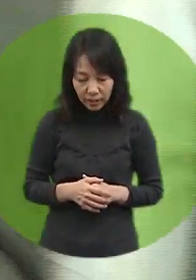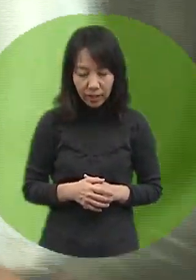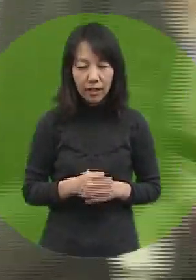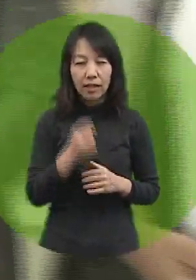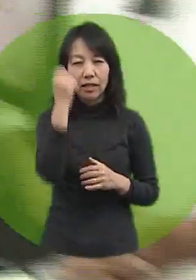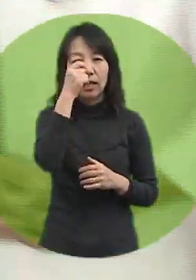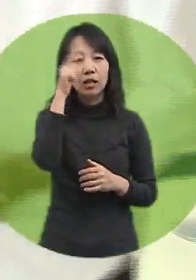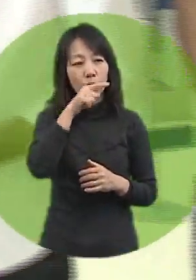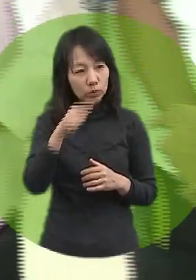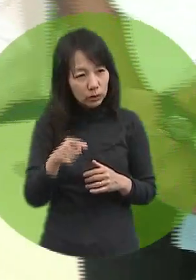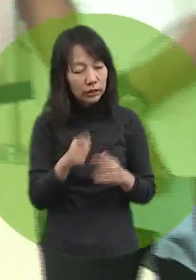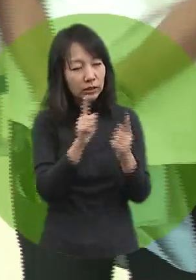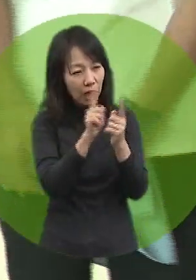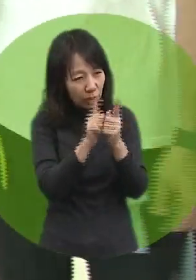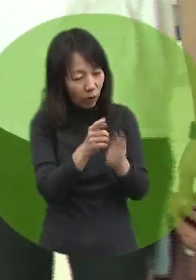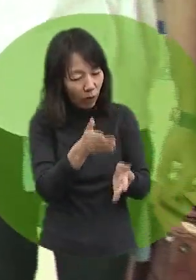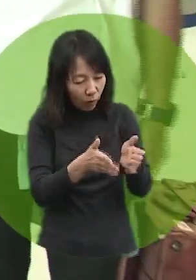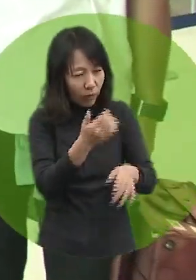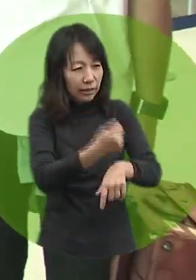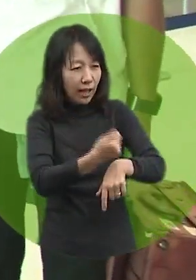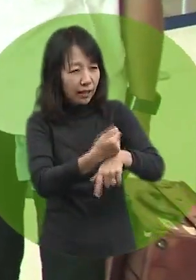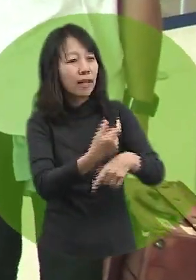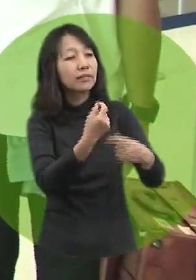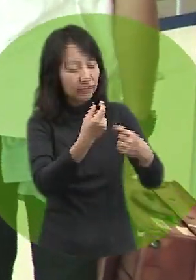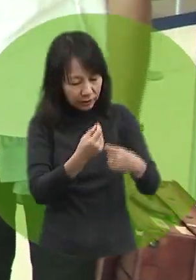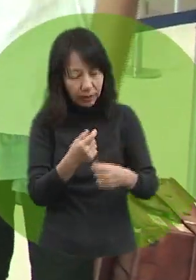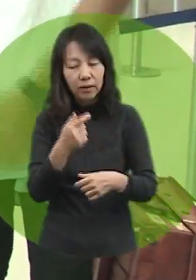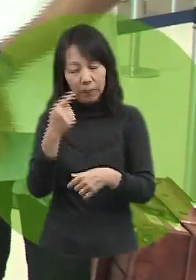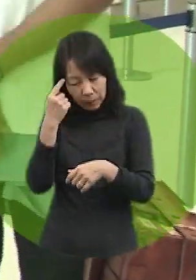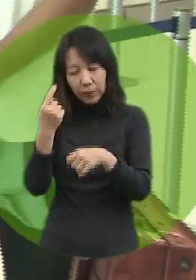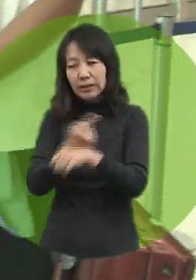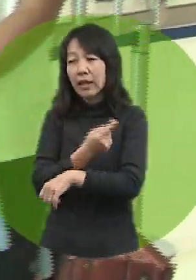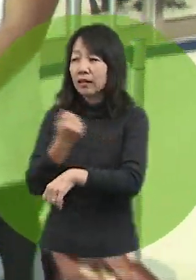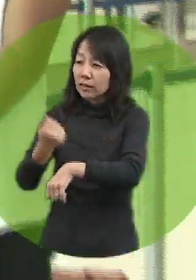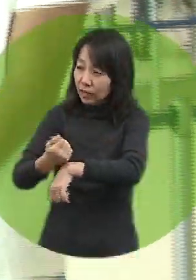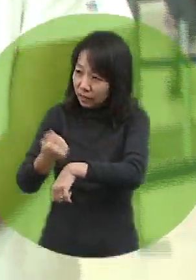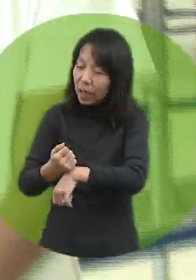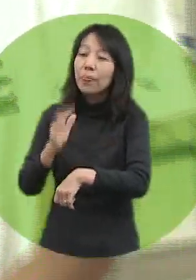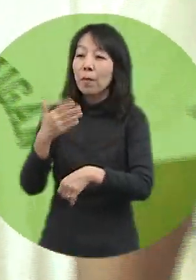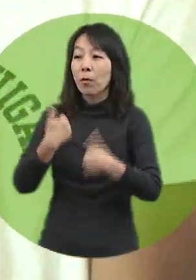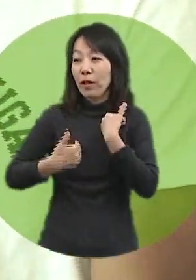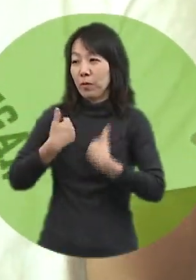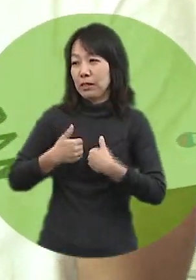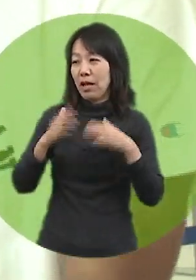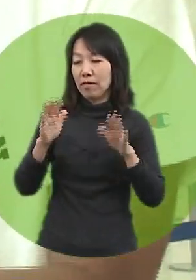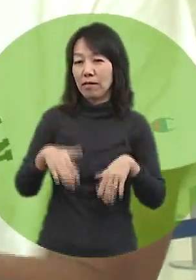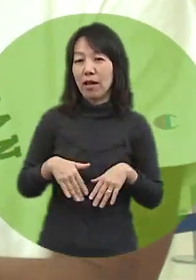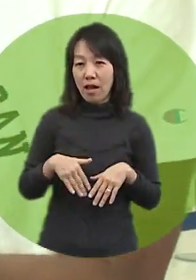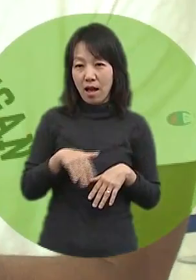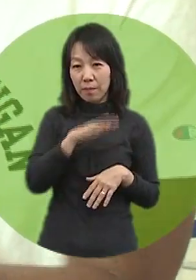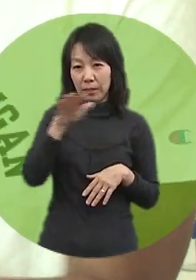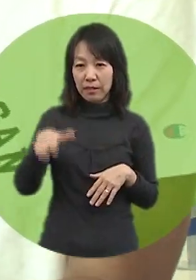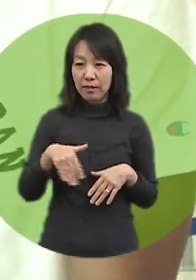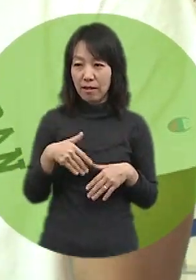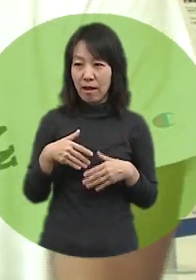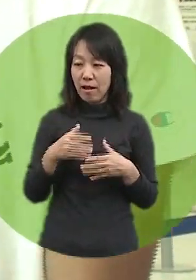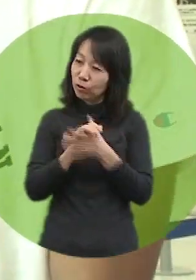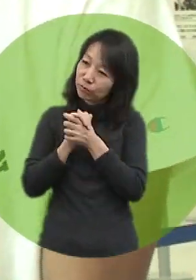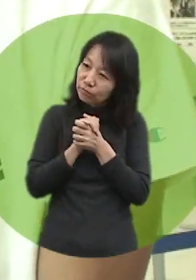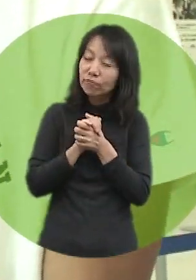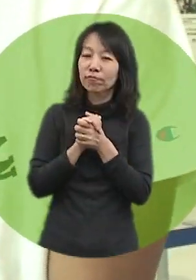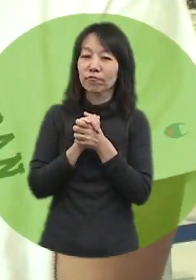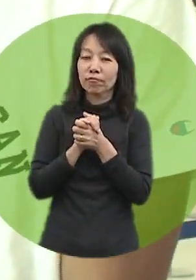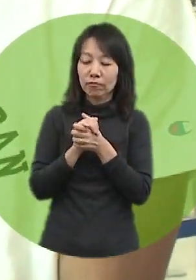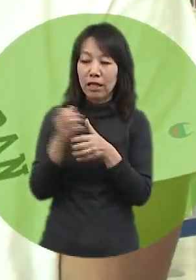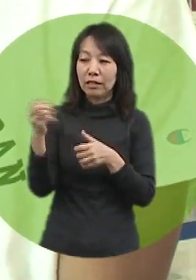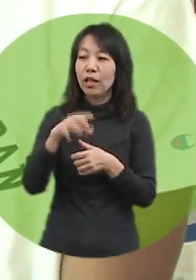人との対応も結構大変でした ね、 うん、ね、結構大変だけど本当楽しかったですね。 皆さんフレンドリーで ね、テリアさんに本当に